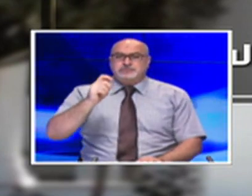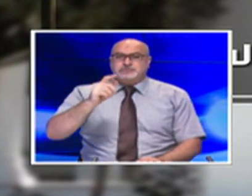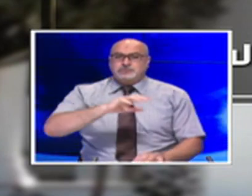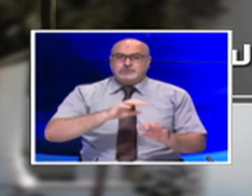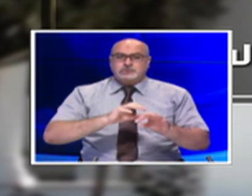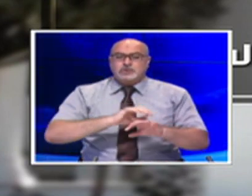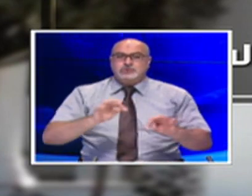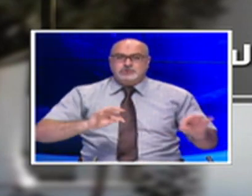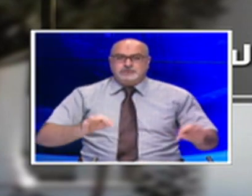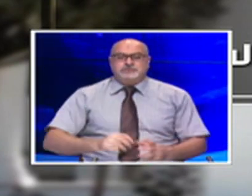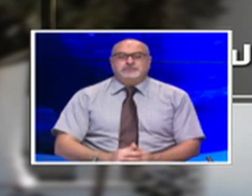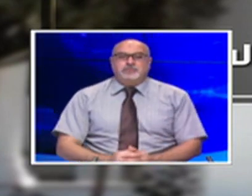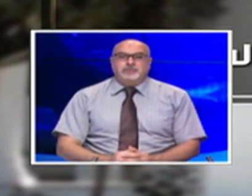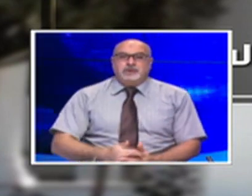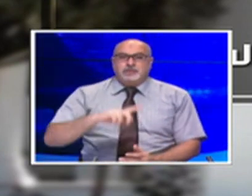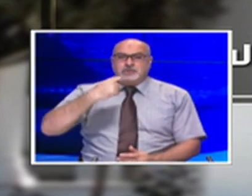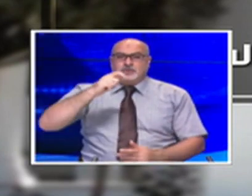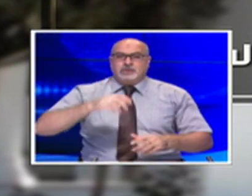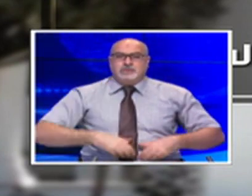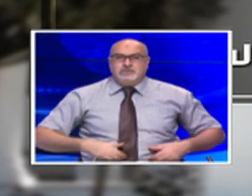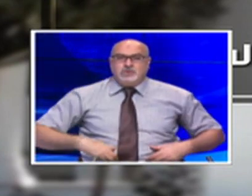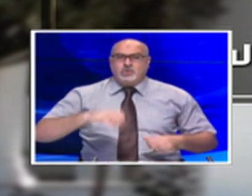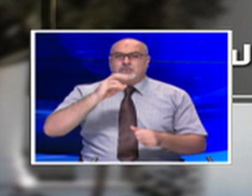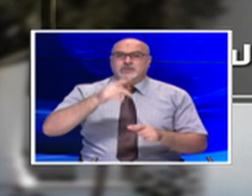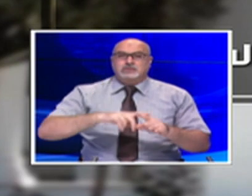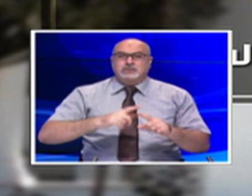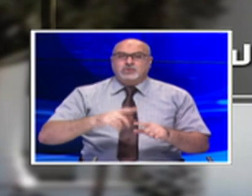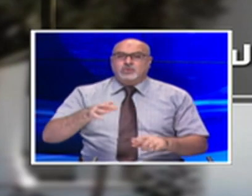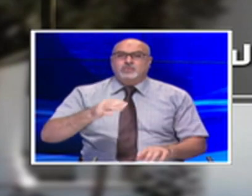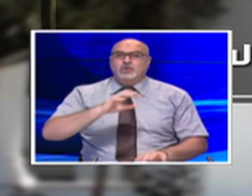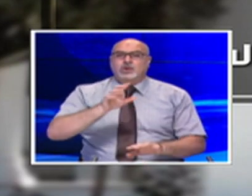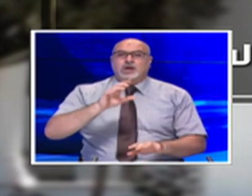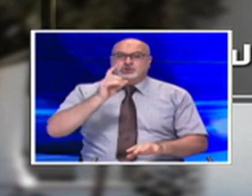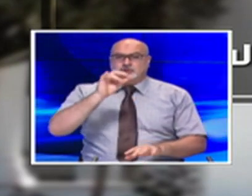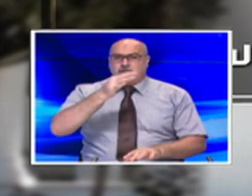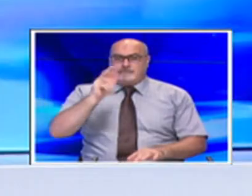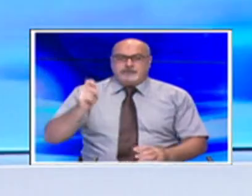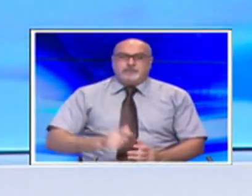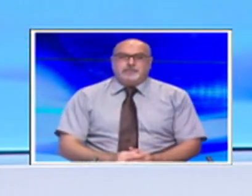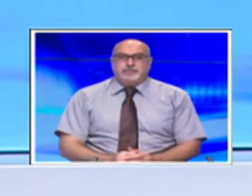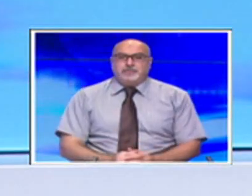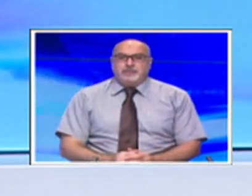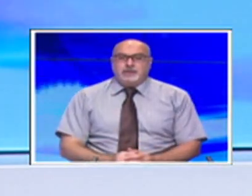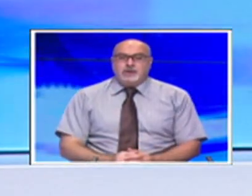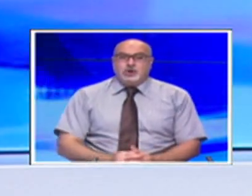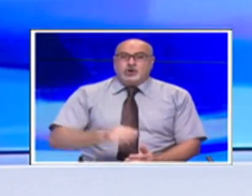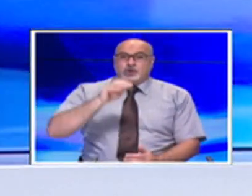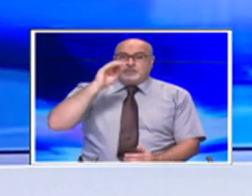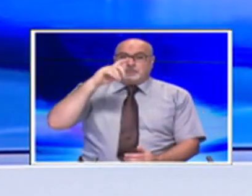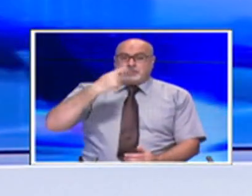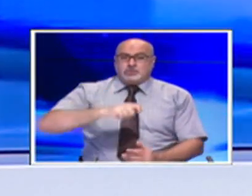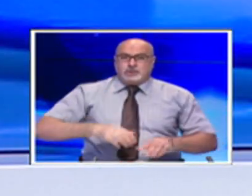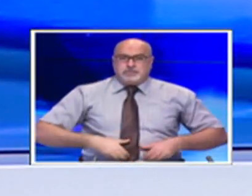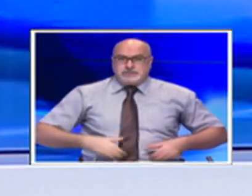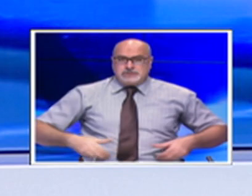شلف، رئيس بلدية أم العظام دائرة فيض البطمة بولاية الجلفة. كما أحيل كل رؤساء